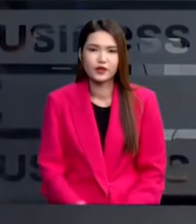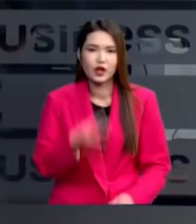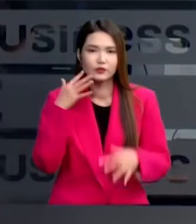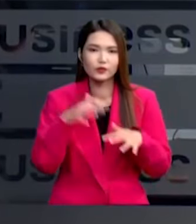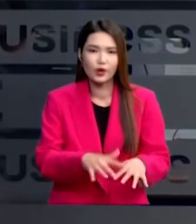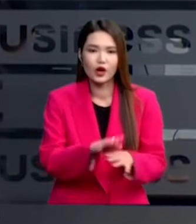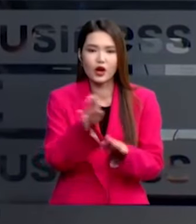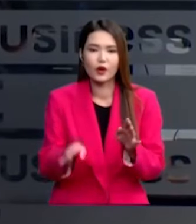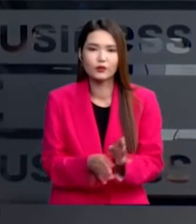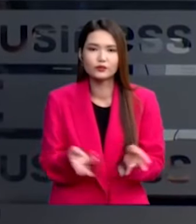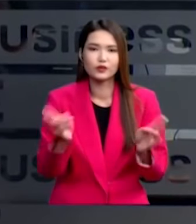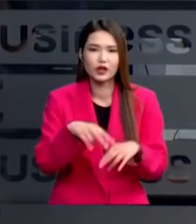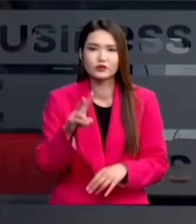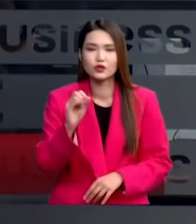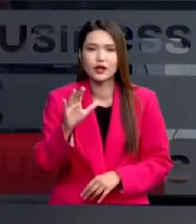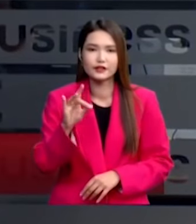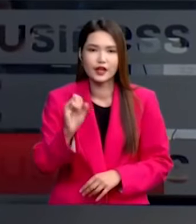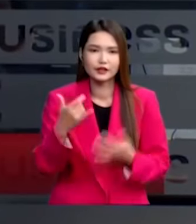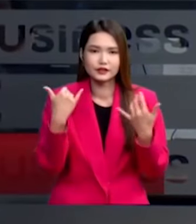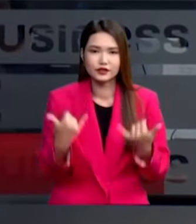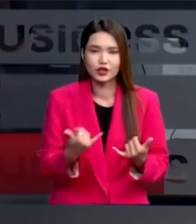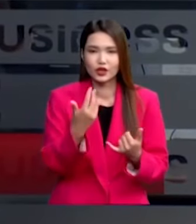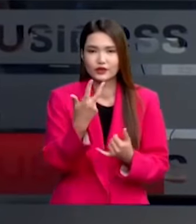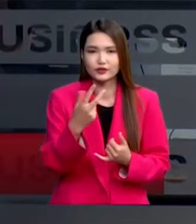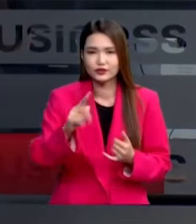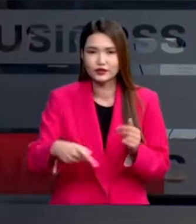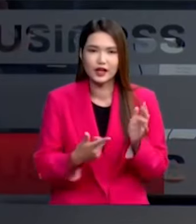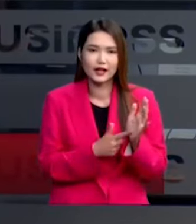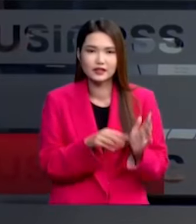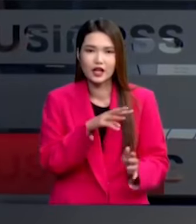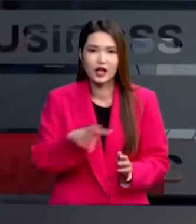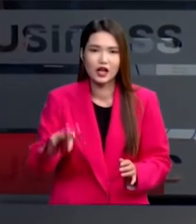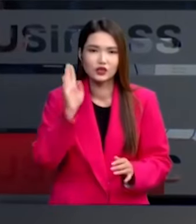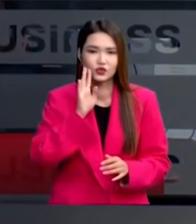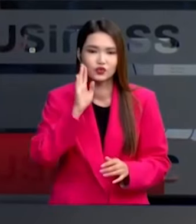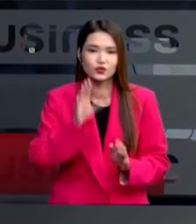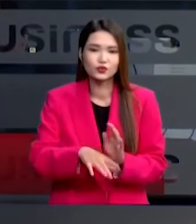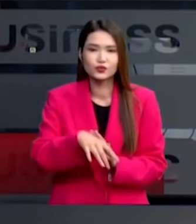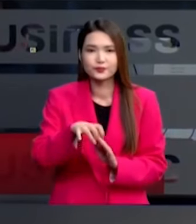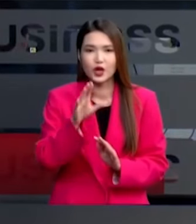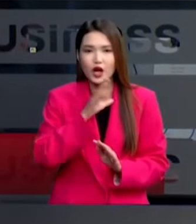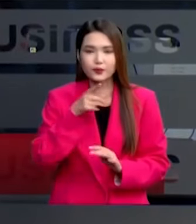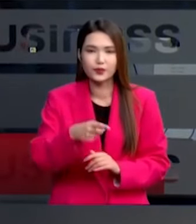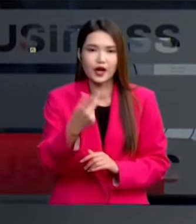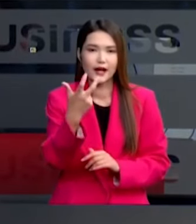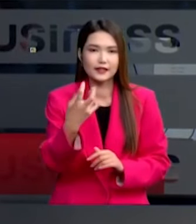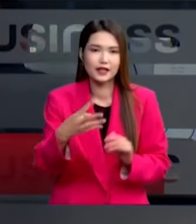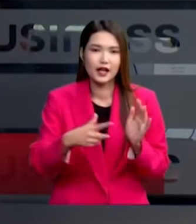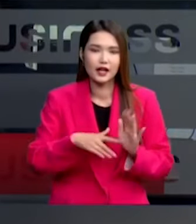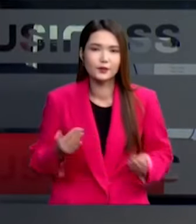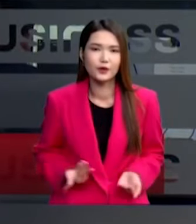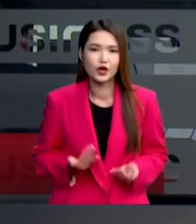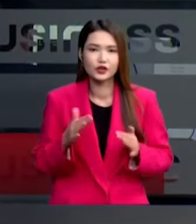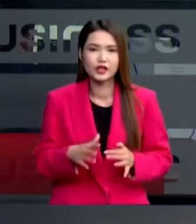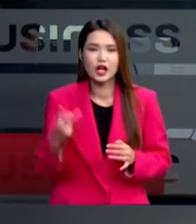Ағының астында қалған Құлсары қаласында бүгінгі дейін 3,7 миллион текше метр су сорылған, 1347 тұрғын үй